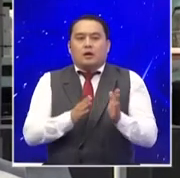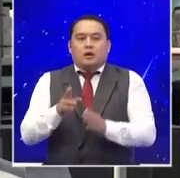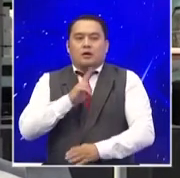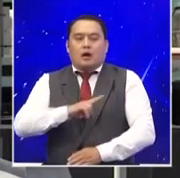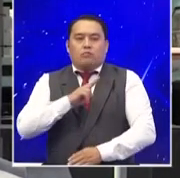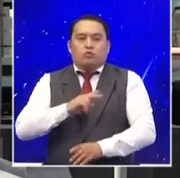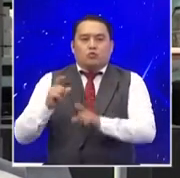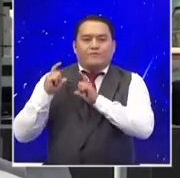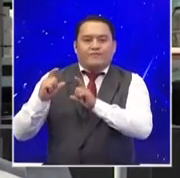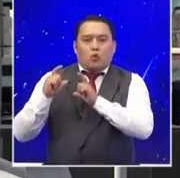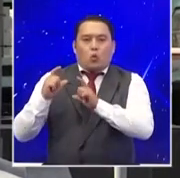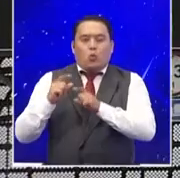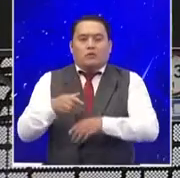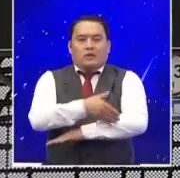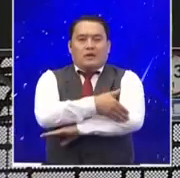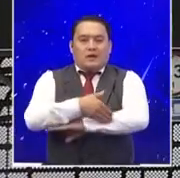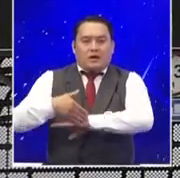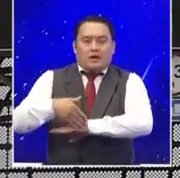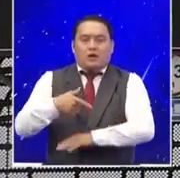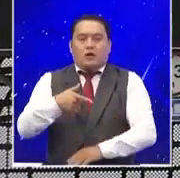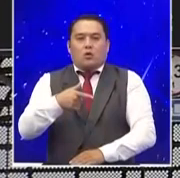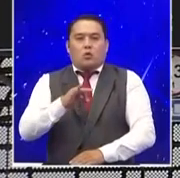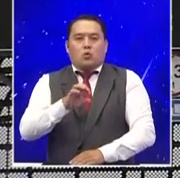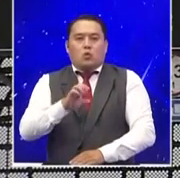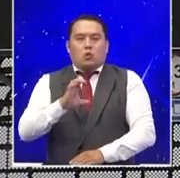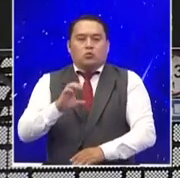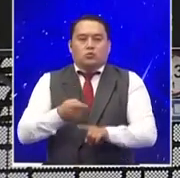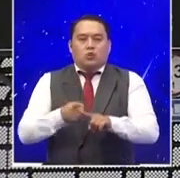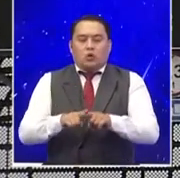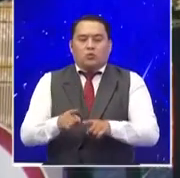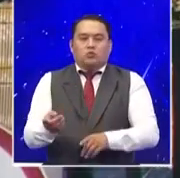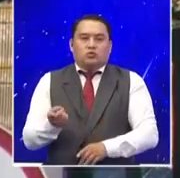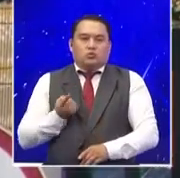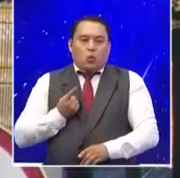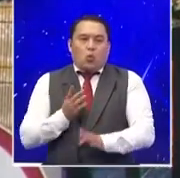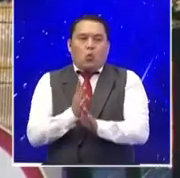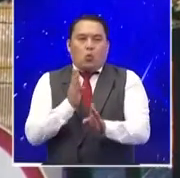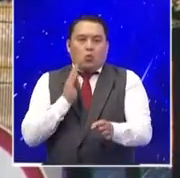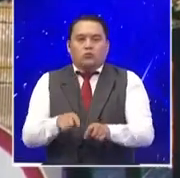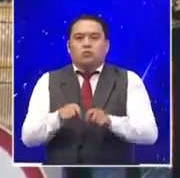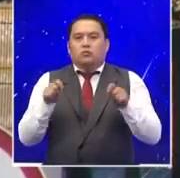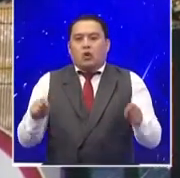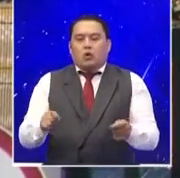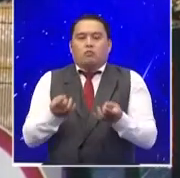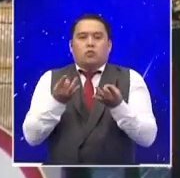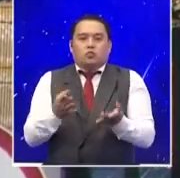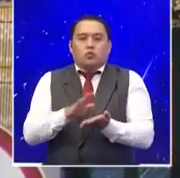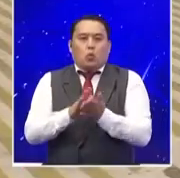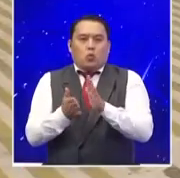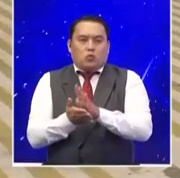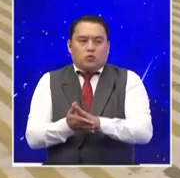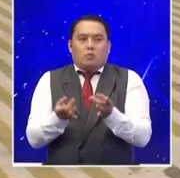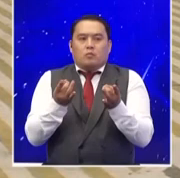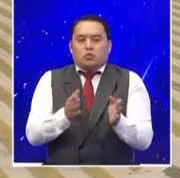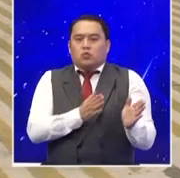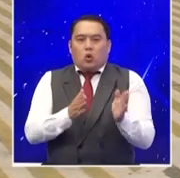больших грузов, пересекающих границу на МЦПС «Харгос», превратился в томительное ожидание. Пока удалось создать для них элементарные условия и